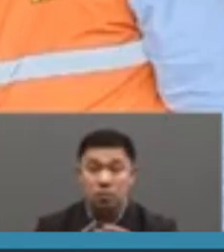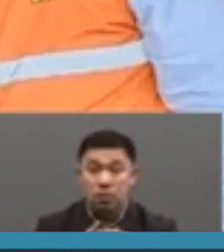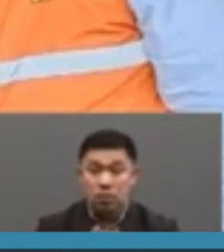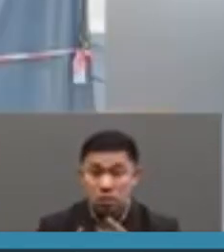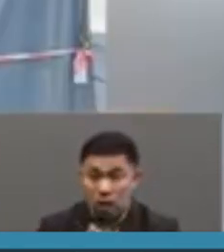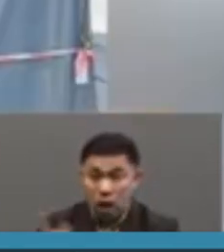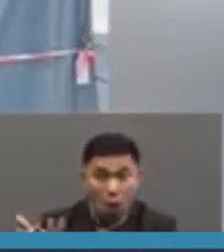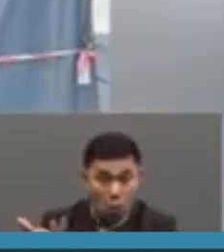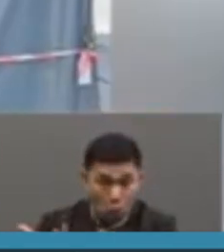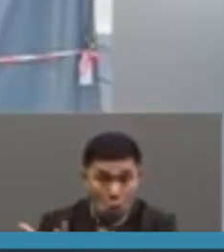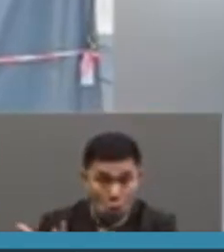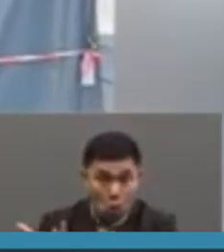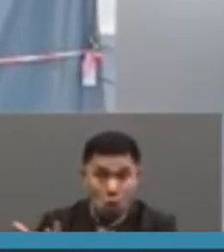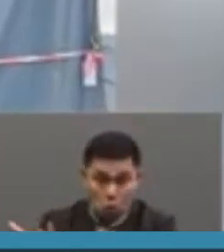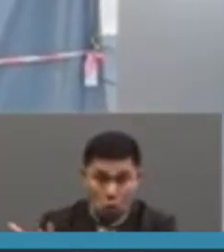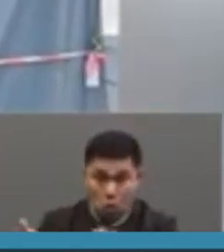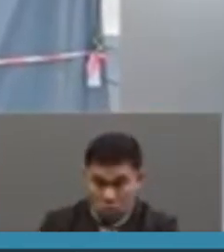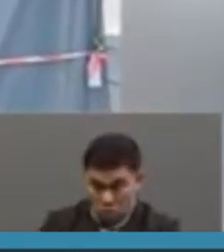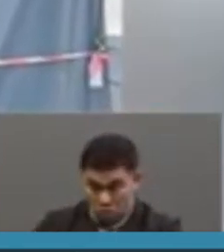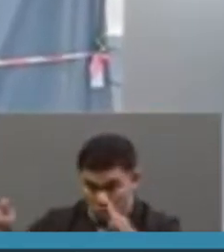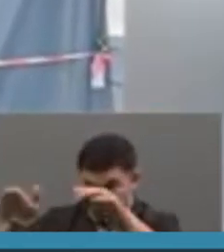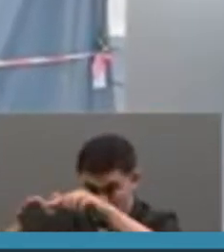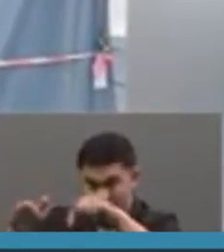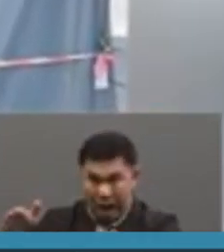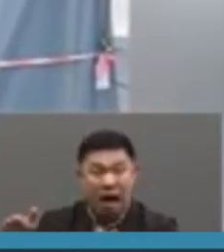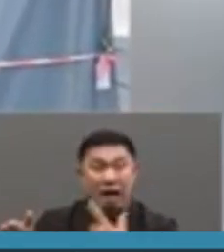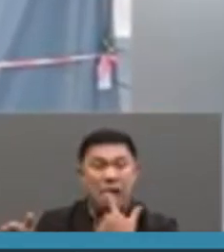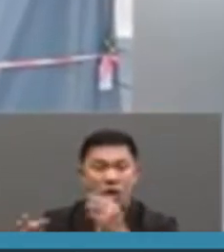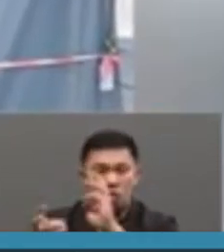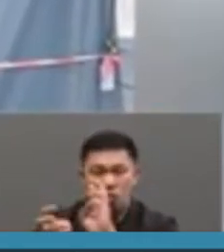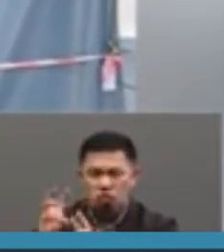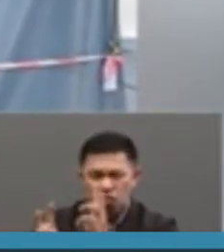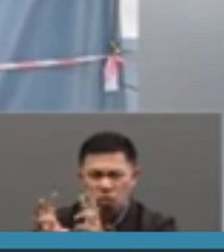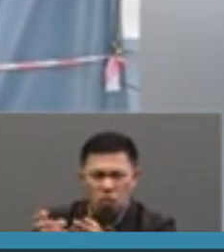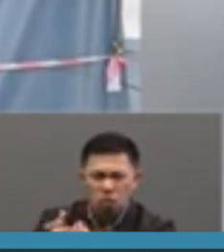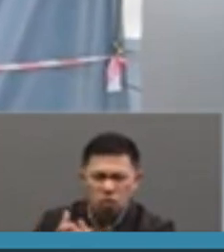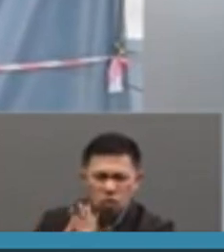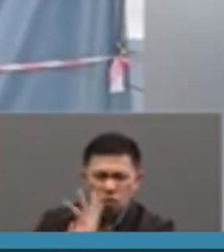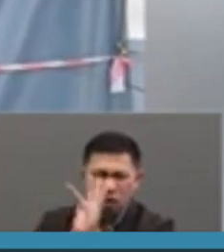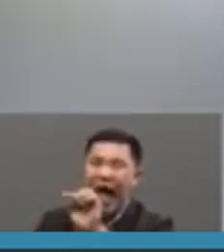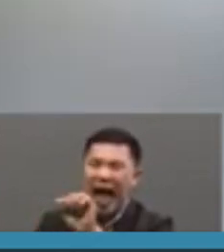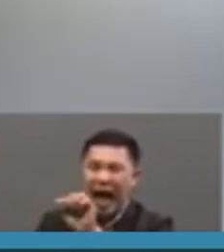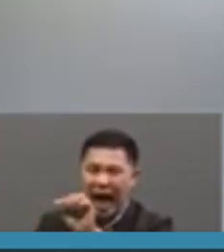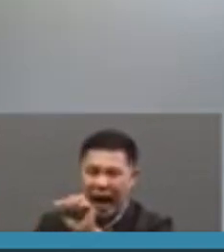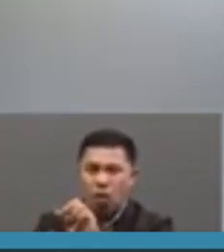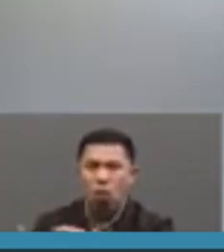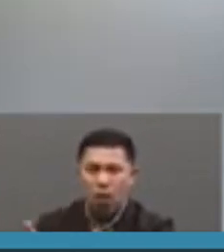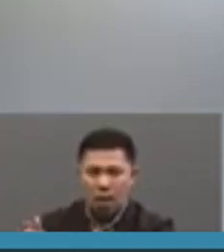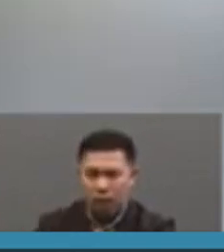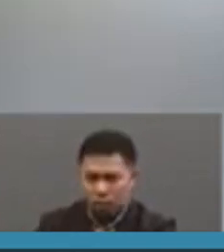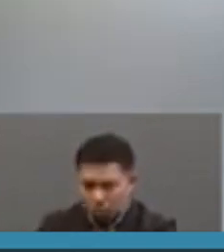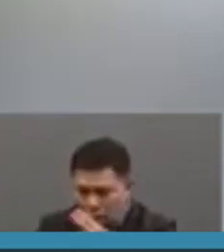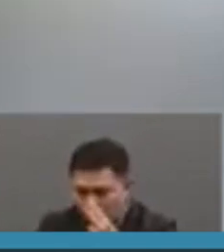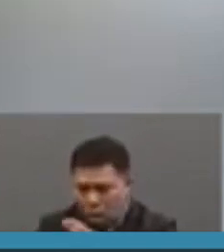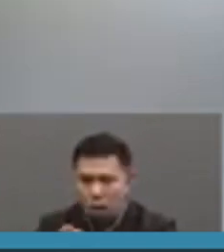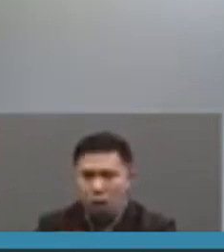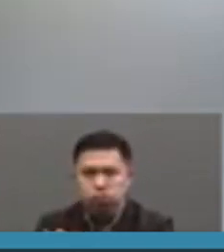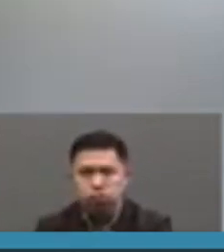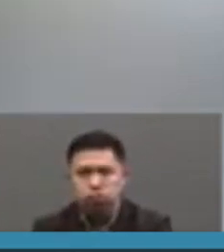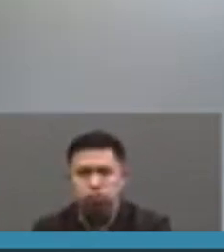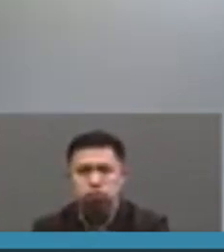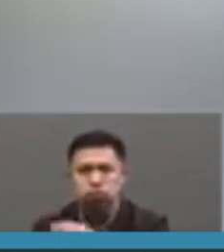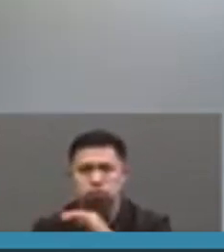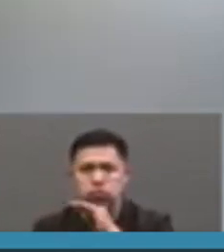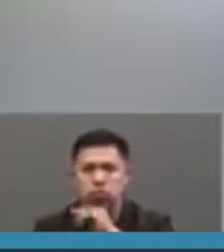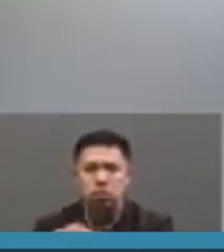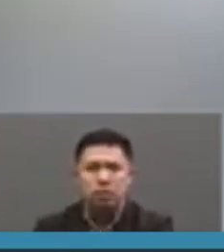300 200ถึง500เมตรรอบโรงงานเนี่ยเมื่อไม่มีความเข้มข้นของสารเนี่ยเกินมาตรฐานเนี่ยผมเชื่อให้คำมั่นรับรองได้เลยครับว่าสินค้าเก